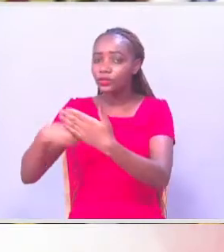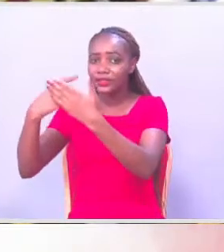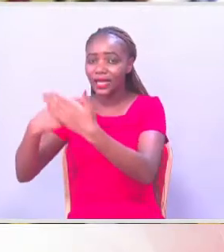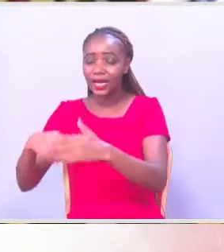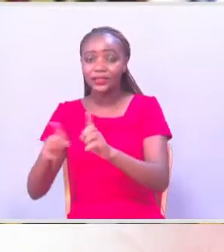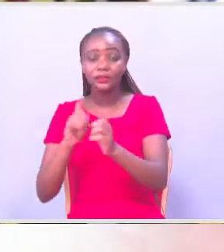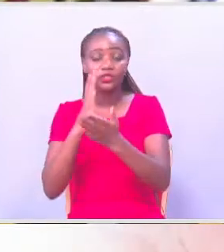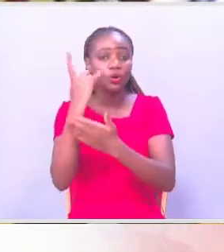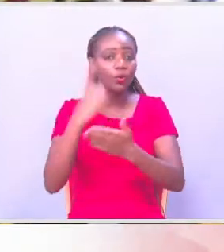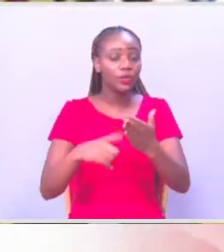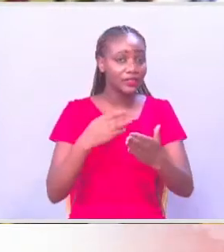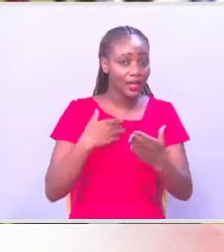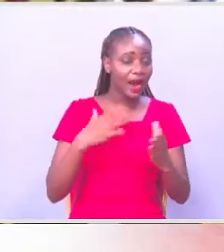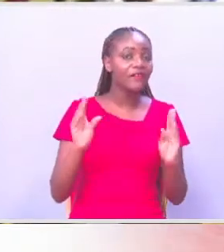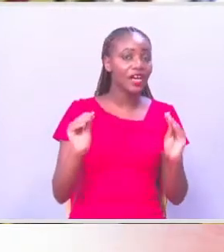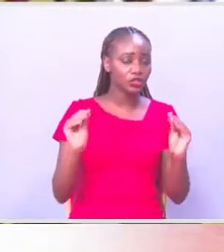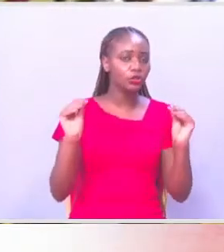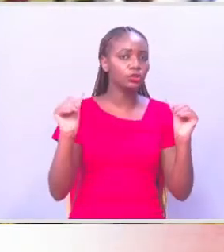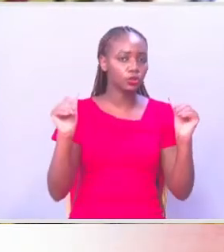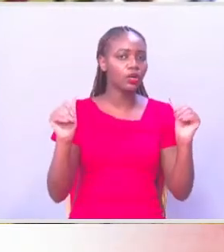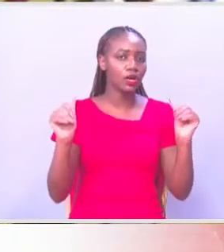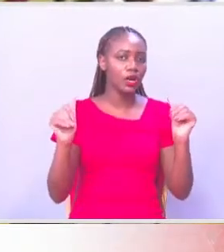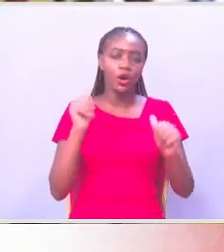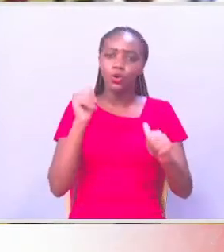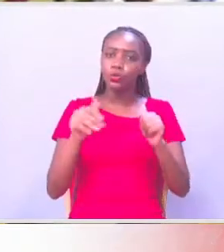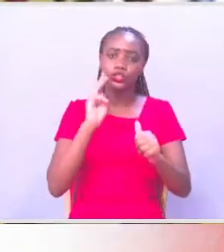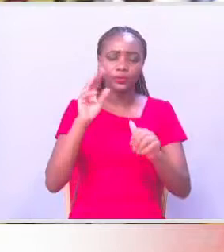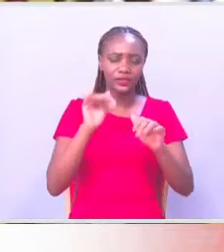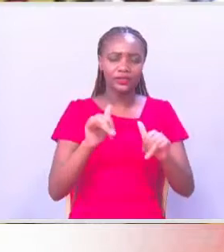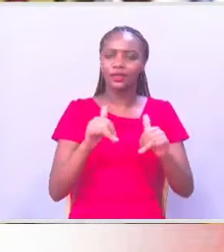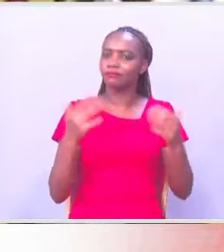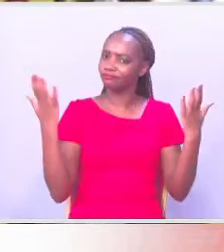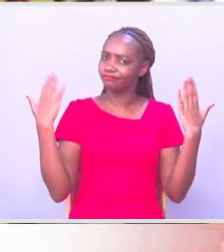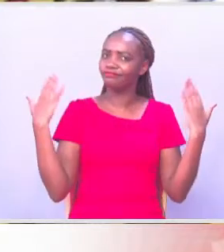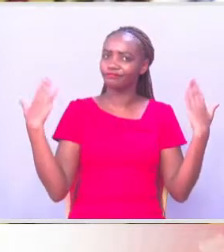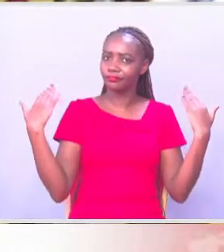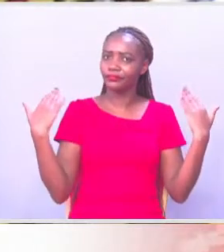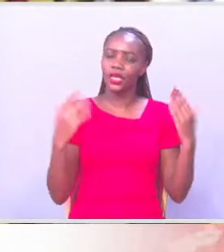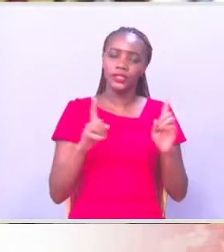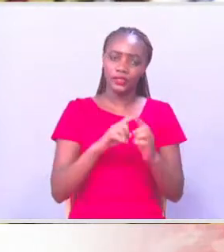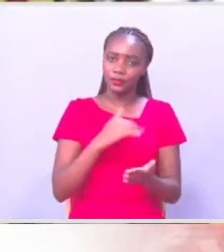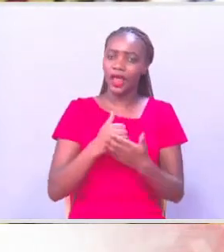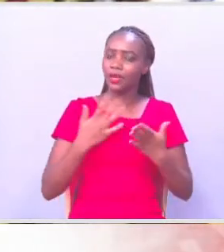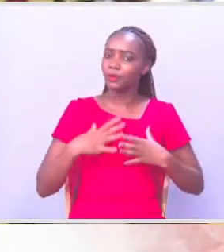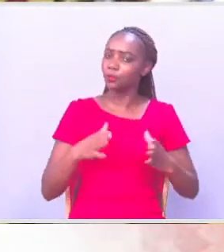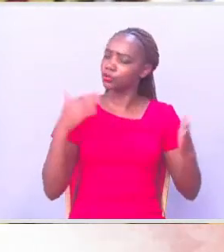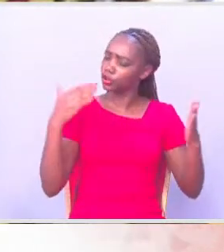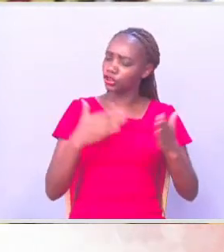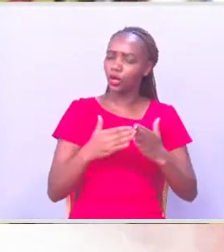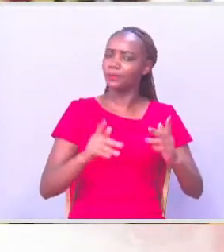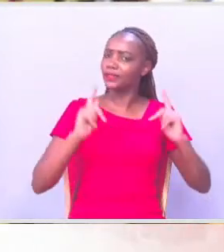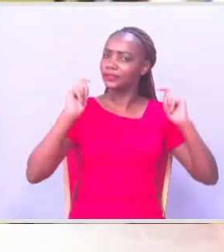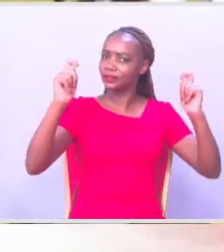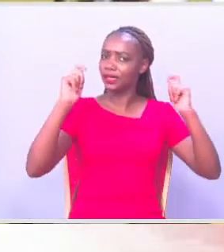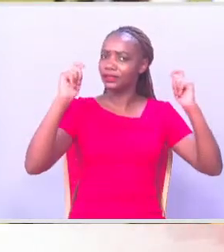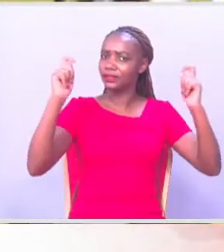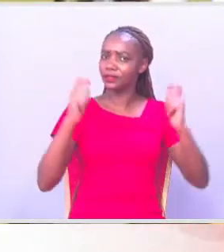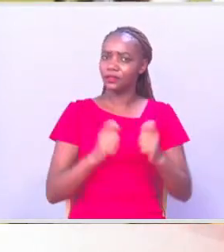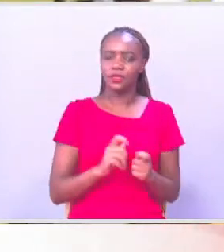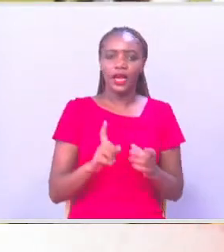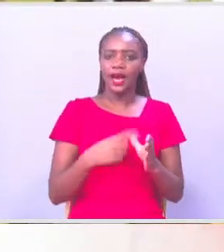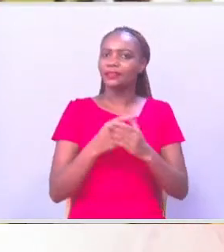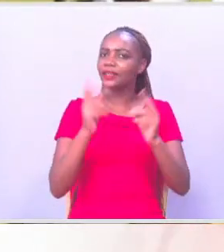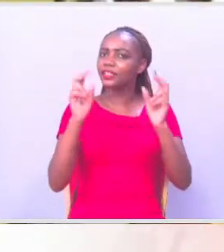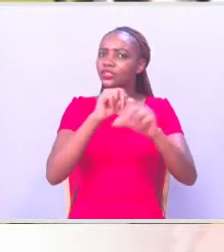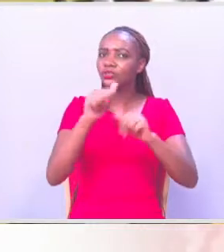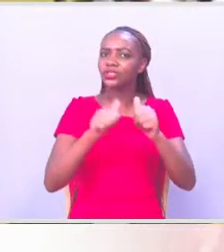tutafute suluhu ambayo itadumu kuhusu watoto kustrike. Maneno ya kupeleka watoto half